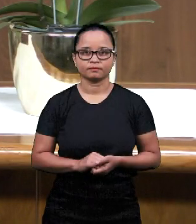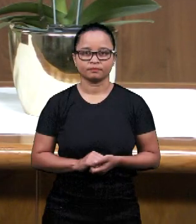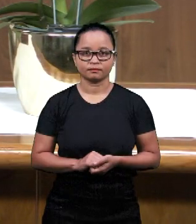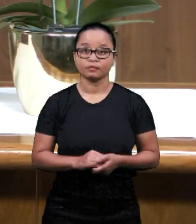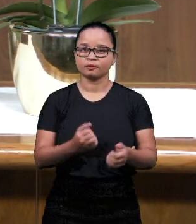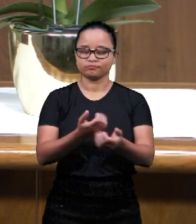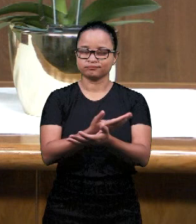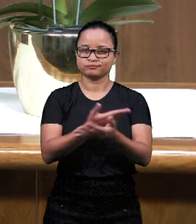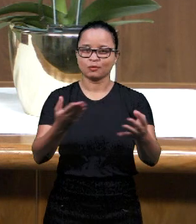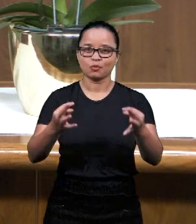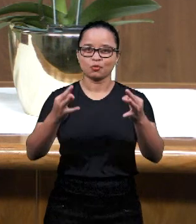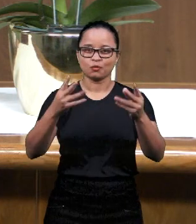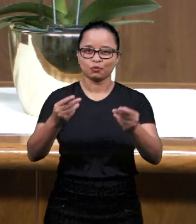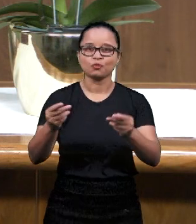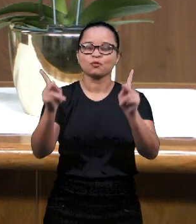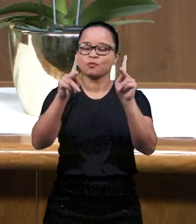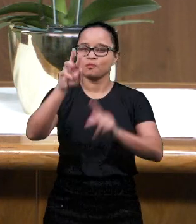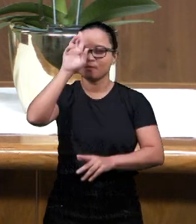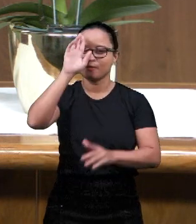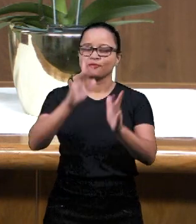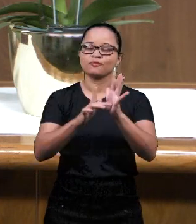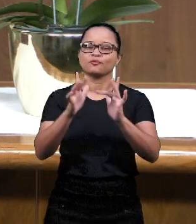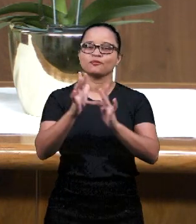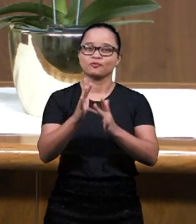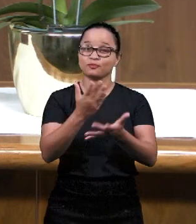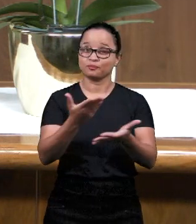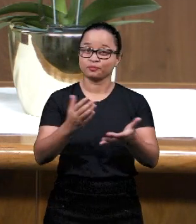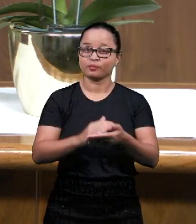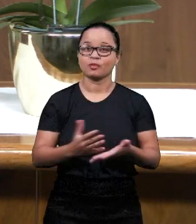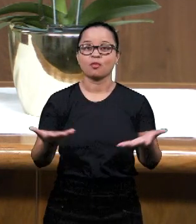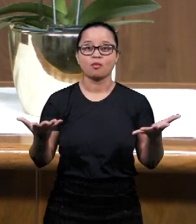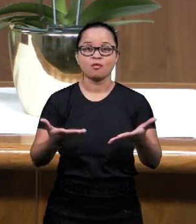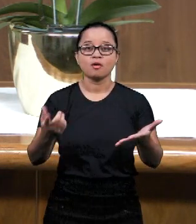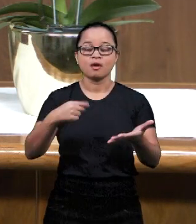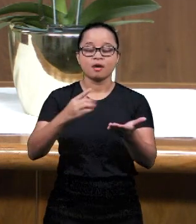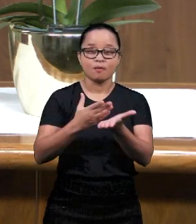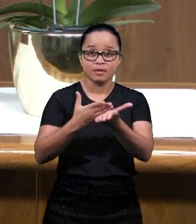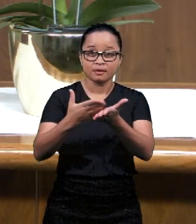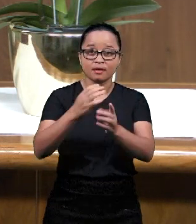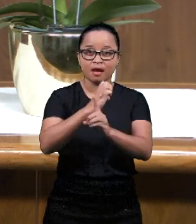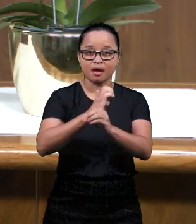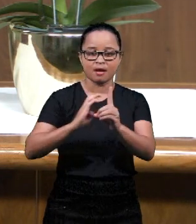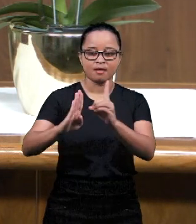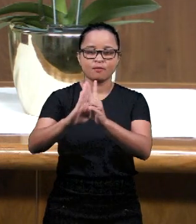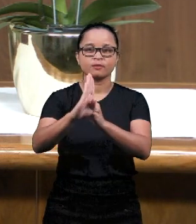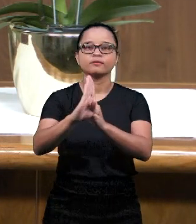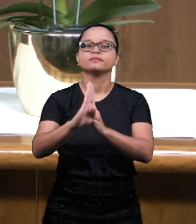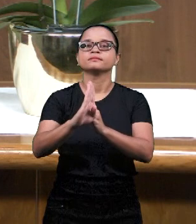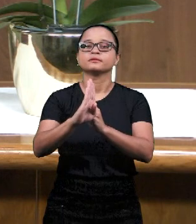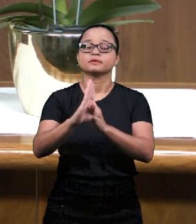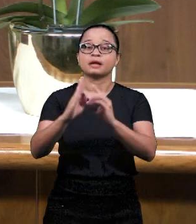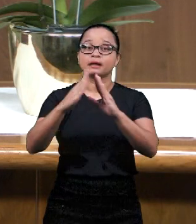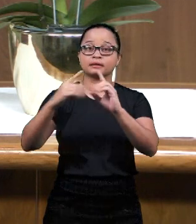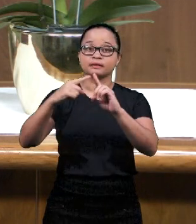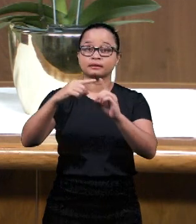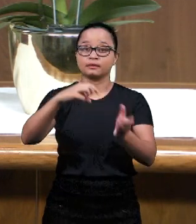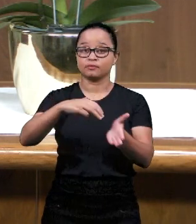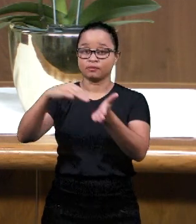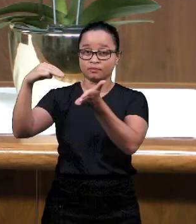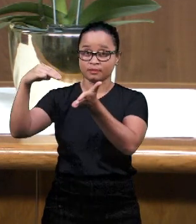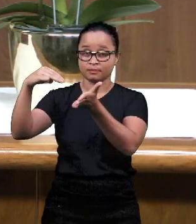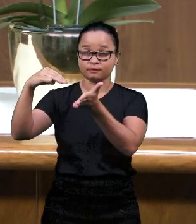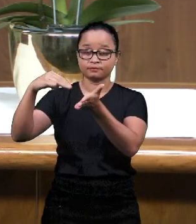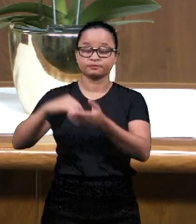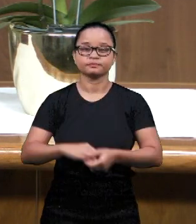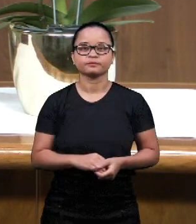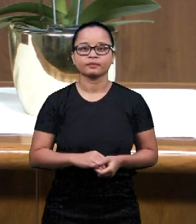Je salue à tous dans la paix du Seigneur Jésus. Nous commençons maintenant l'école biblique dominicale de l'Église chrétienne Maranatha. Et